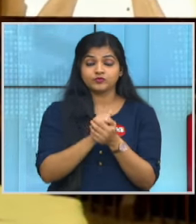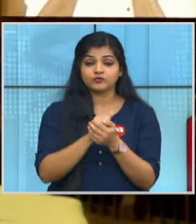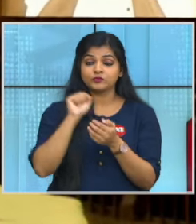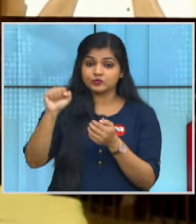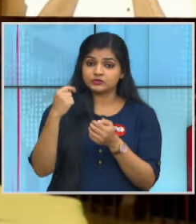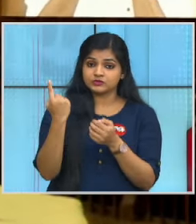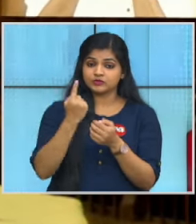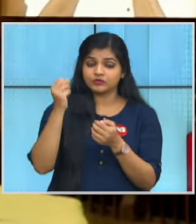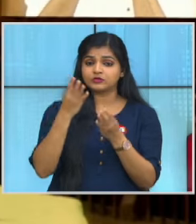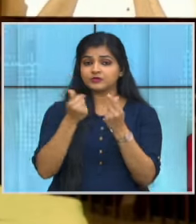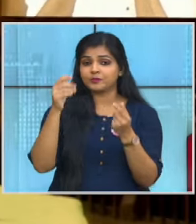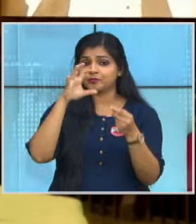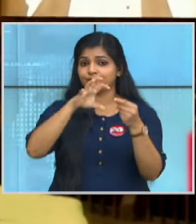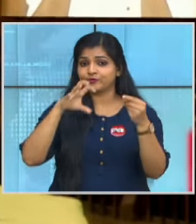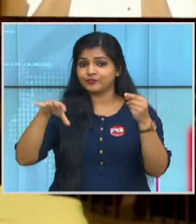നിങ്ങളുടെ ഏറെ സംസ്ഥാനങ്ങളുണ്ടല്ലോ,